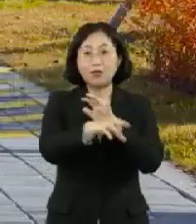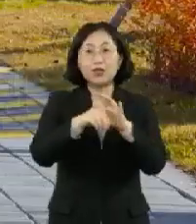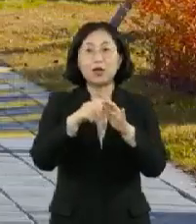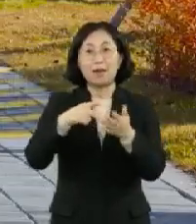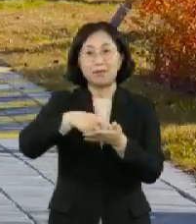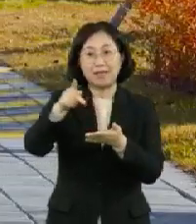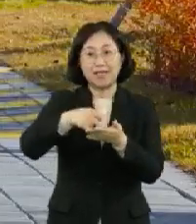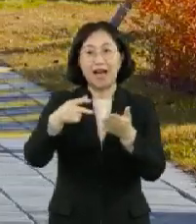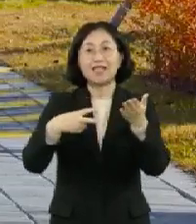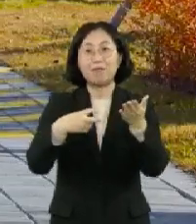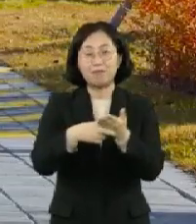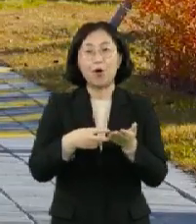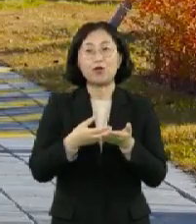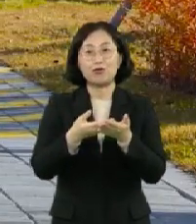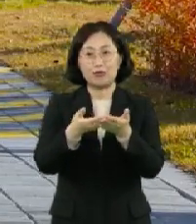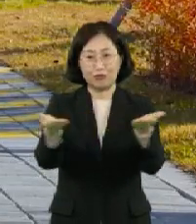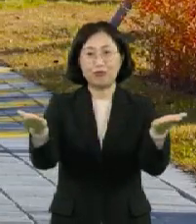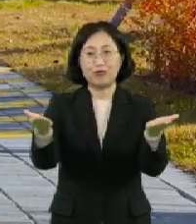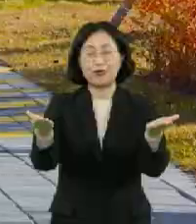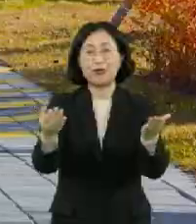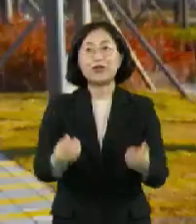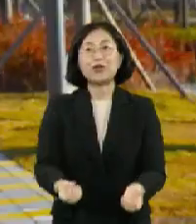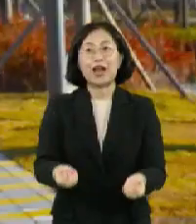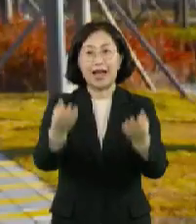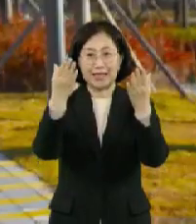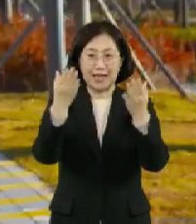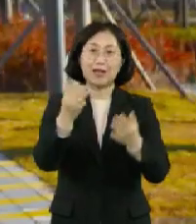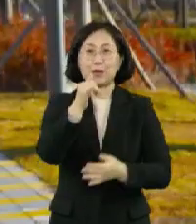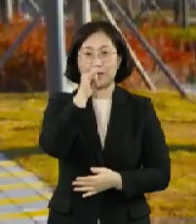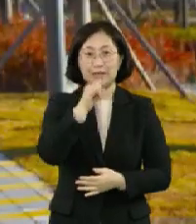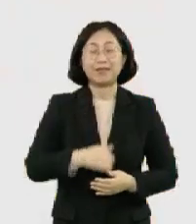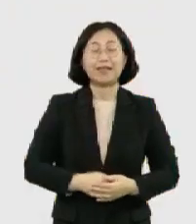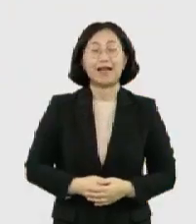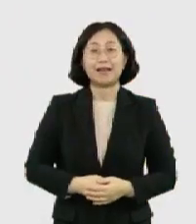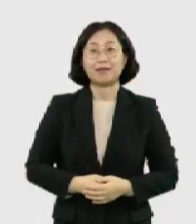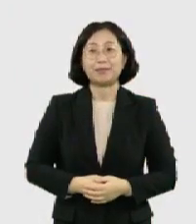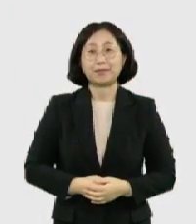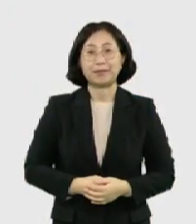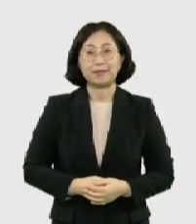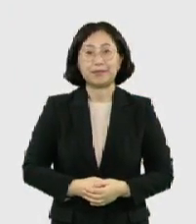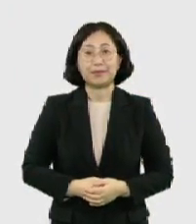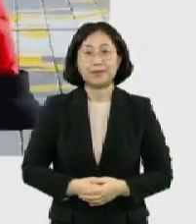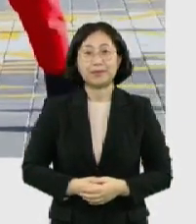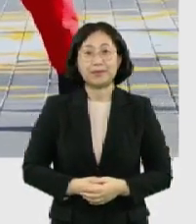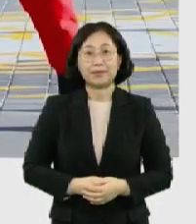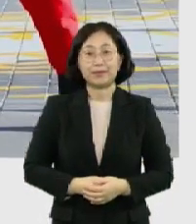피자 상품권을 주는 수능 응원 챌린지 이벤트도 진행하고 있습니다.